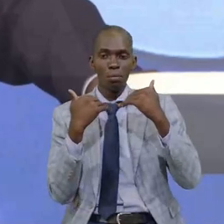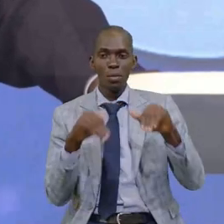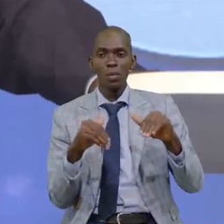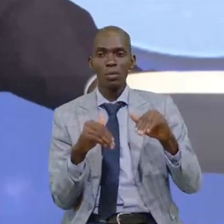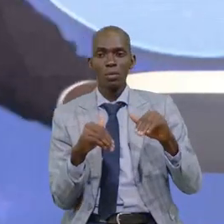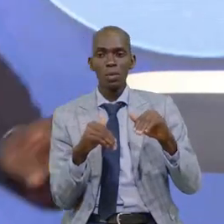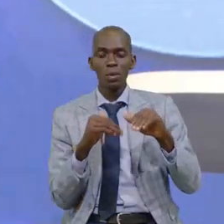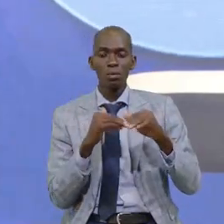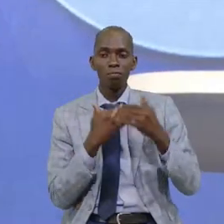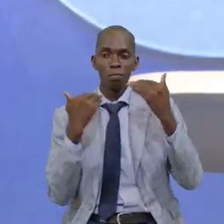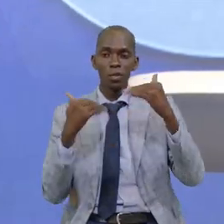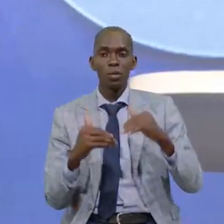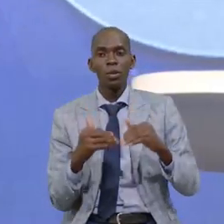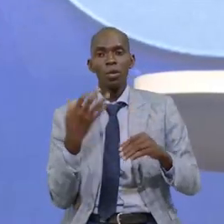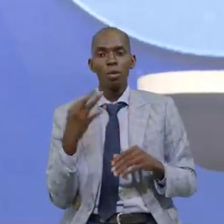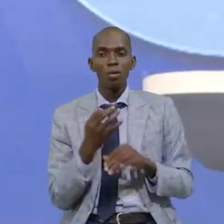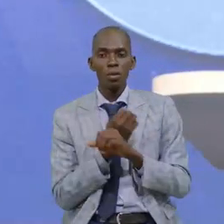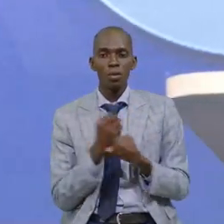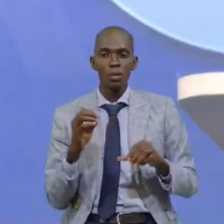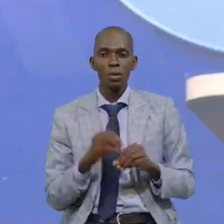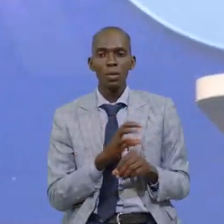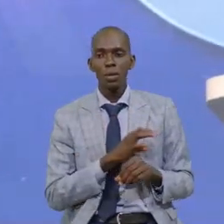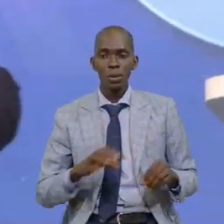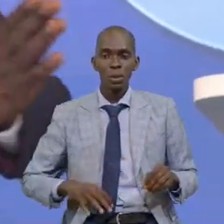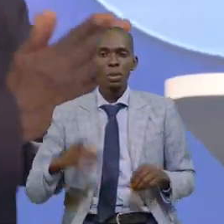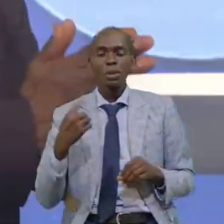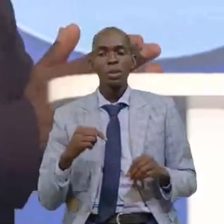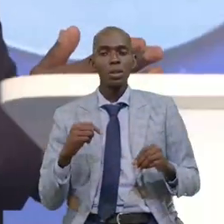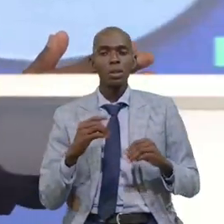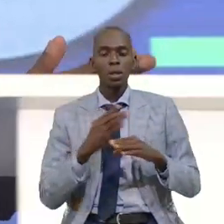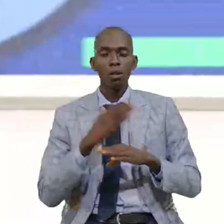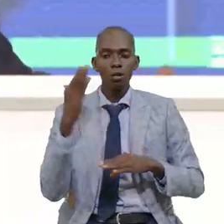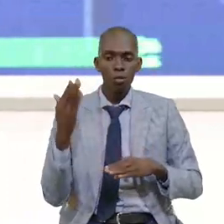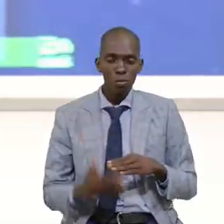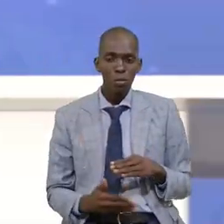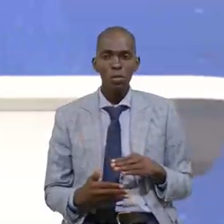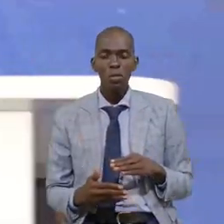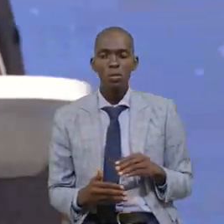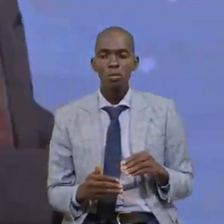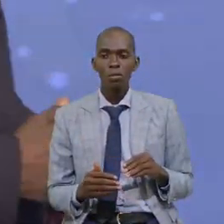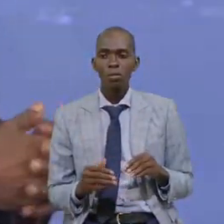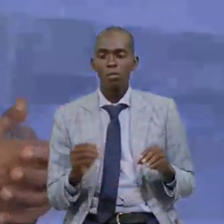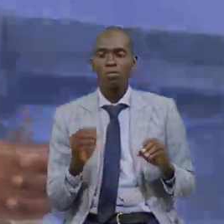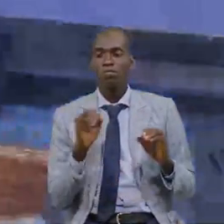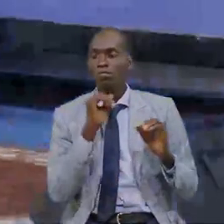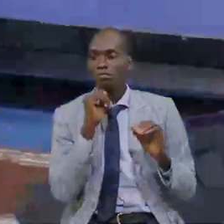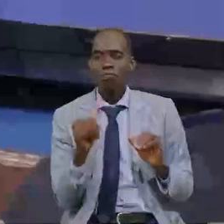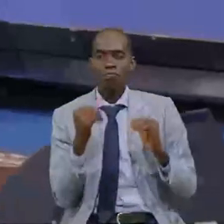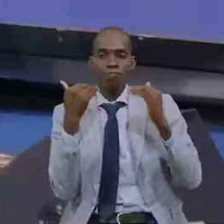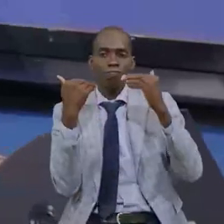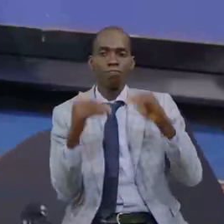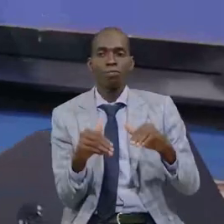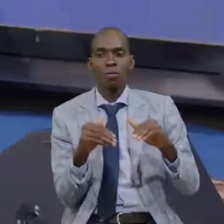le caractère illimité accompli du salut en Christ. Le caractère illimité et accompli du